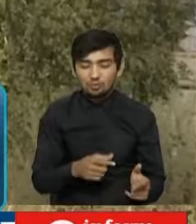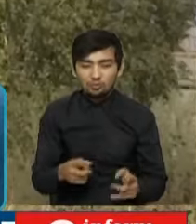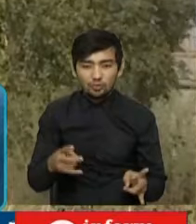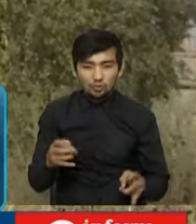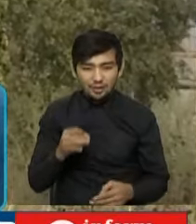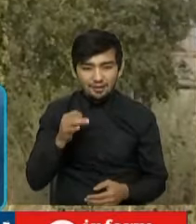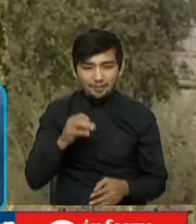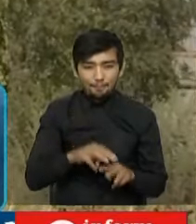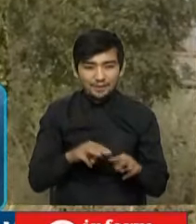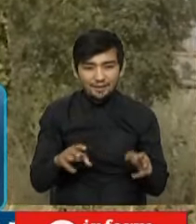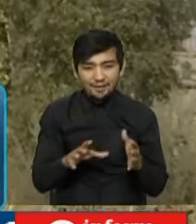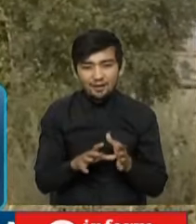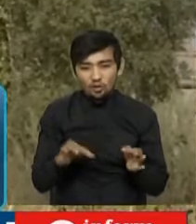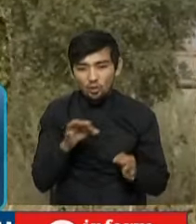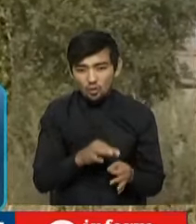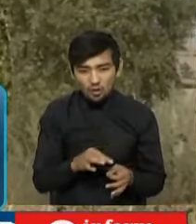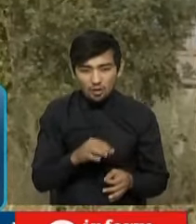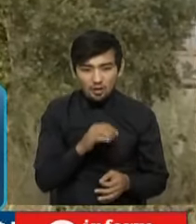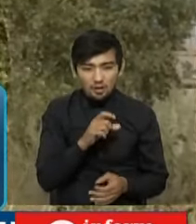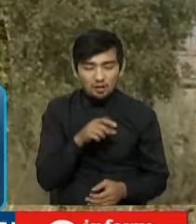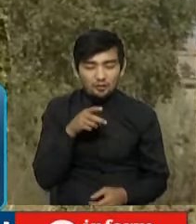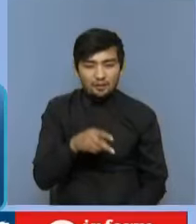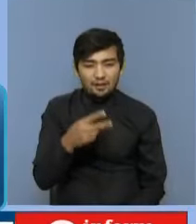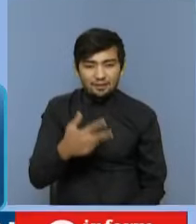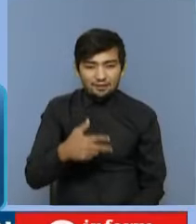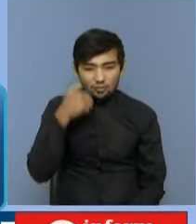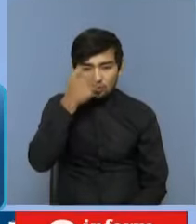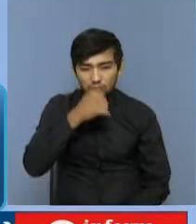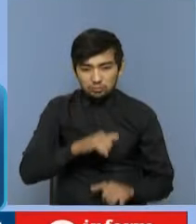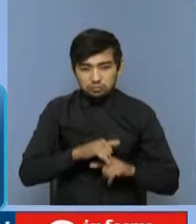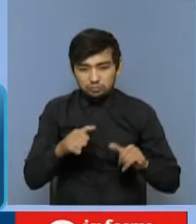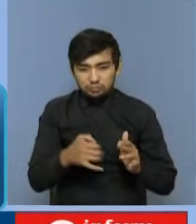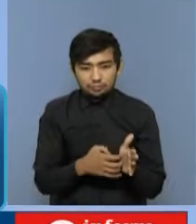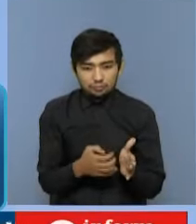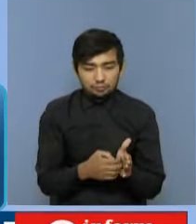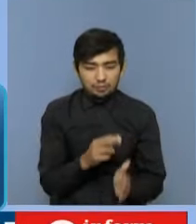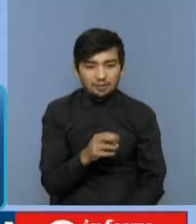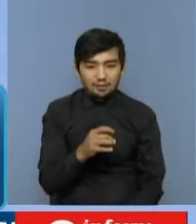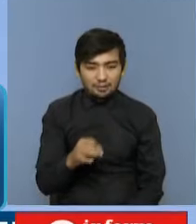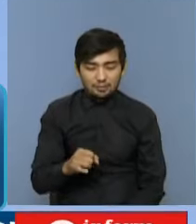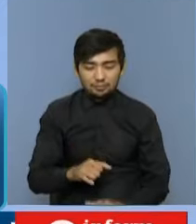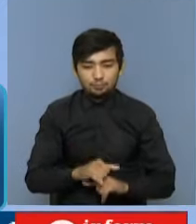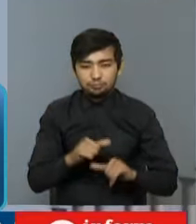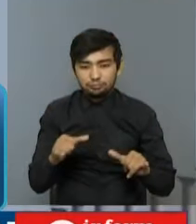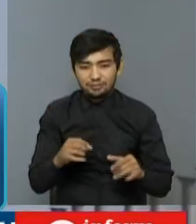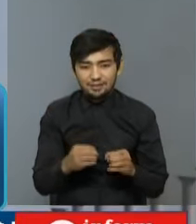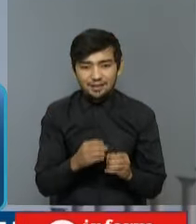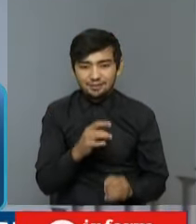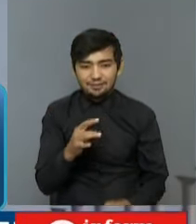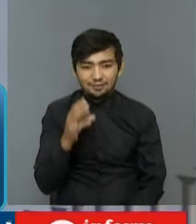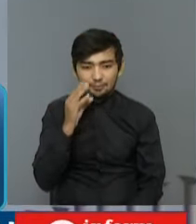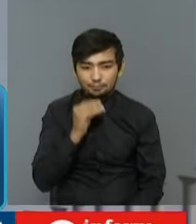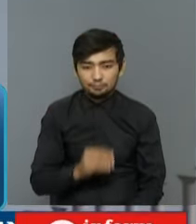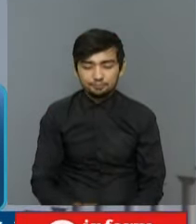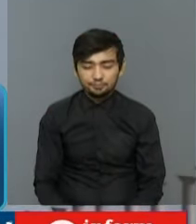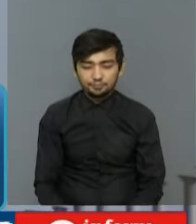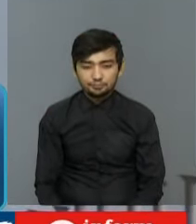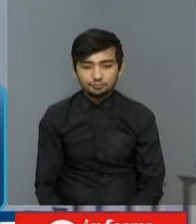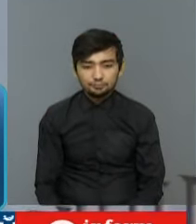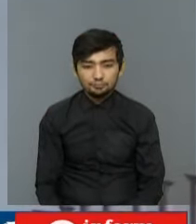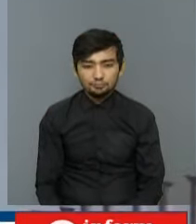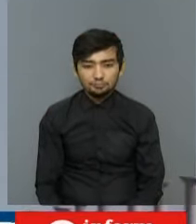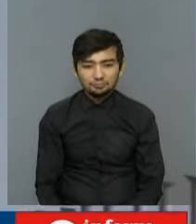с учетом роста потребностей населения к 2030 году, дефицит кадров может увеличиться в 10 раз. Арман